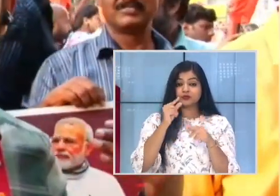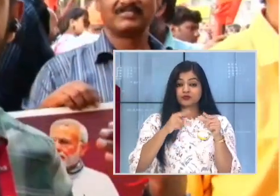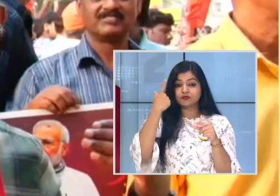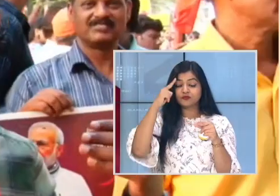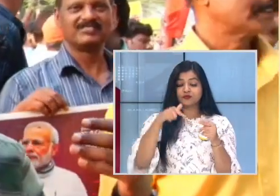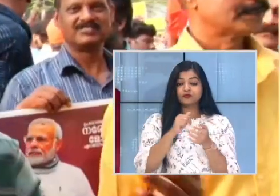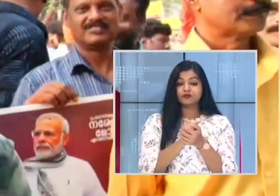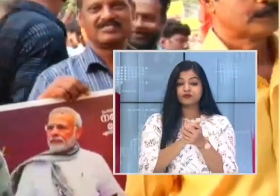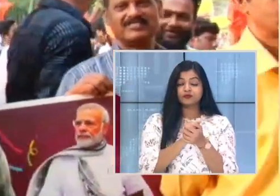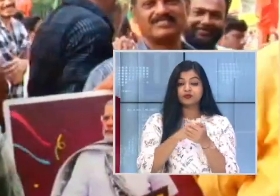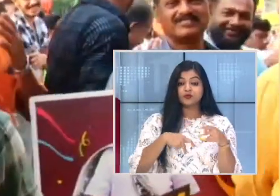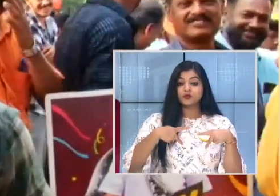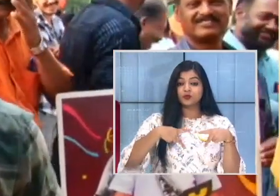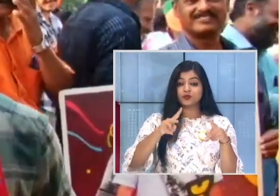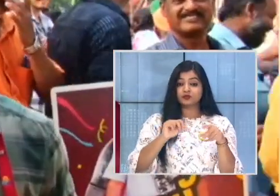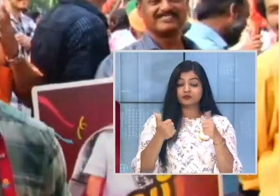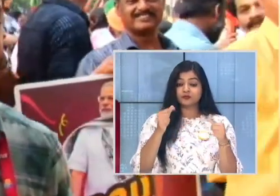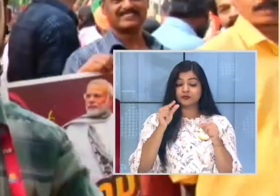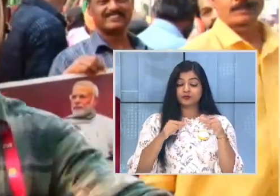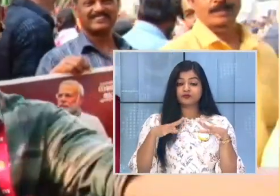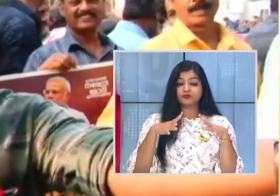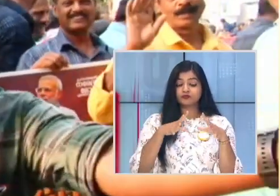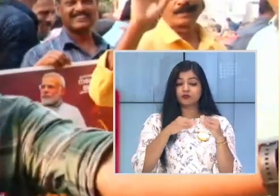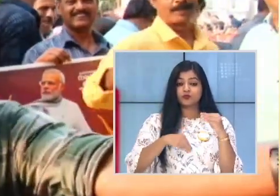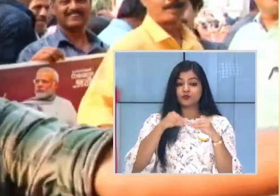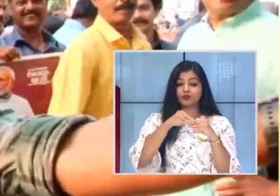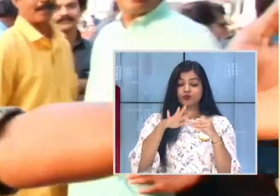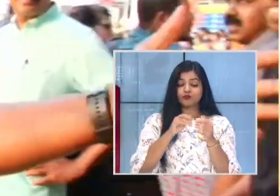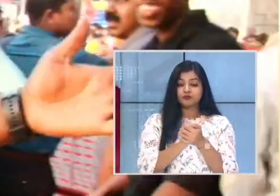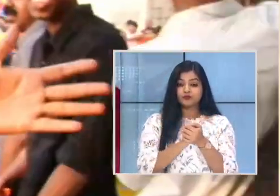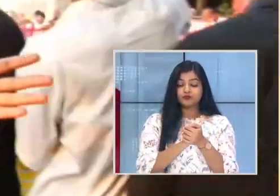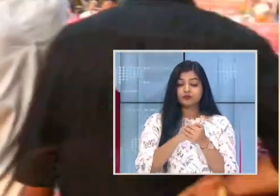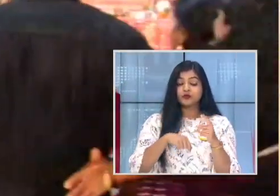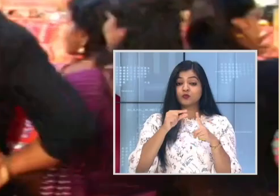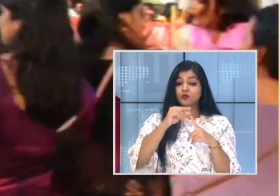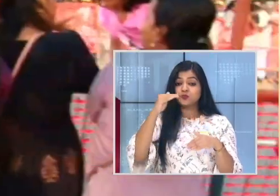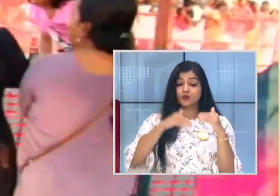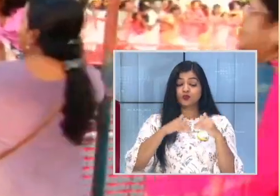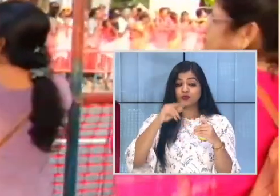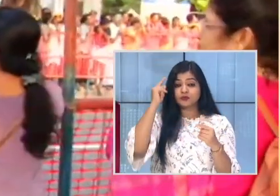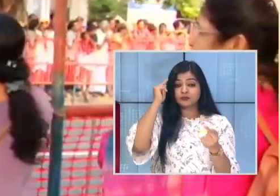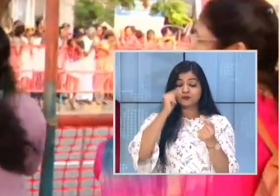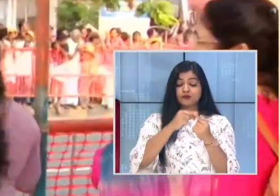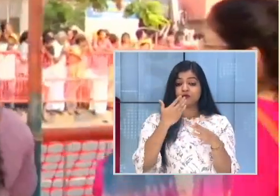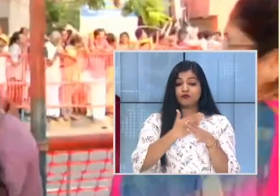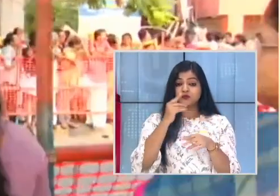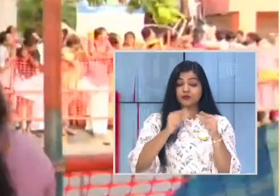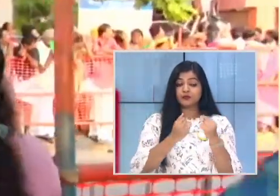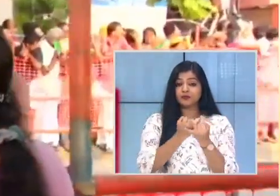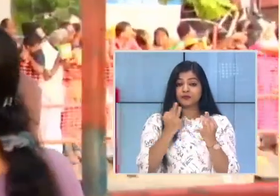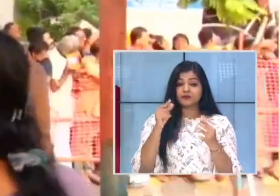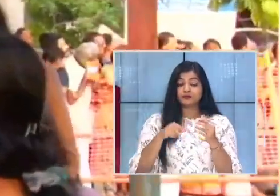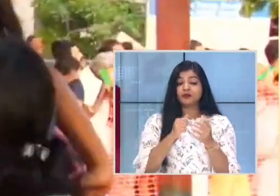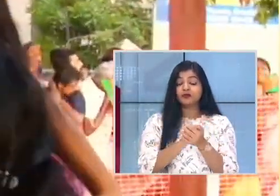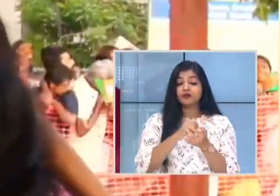ഷോ നടക്കുന്ന റോഡിന്റെ ഇരുവശവും നിറഞ്ഞിരിക്കുന്നു എന്നുള്ളതാണ് രാഹുൽ പറഞ്ഞതുപോലെ തന്നെ രാഷ്ട്രീയമായി പ്രവർത്തകർ, പലയിടങ്ങളിൽ